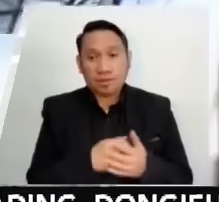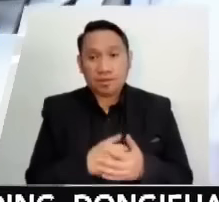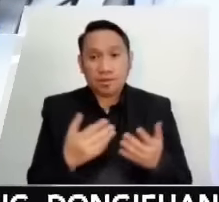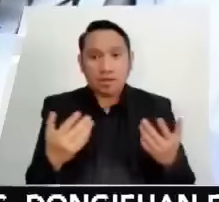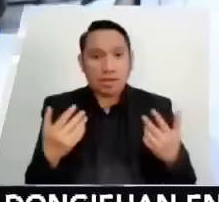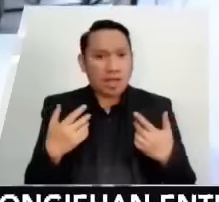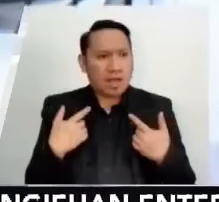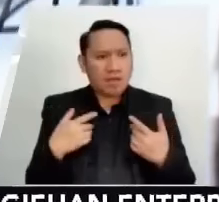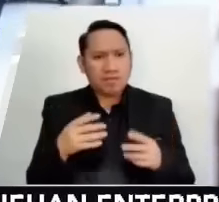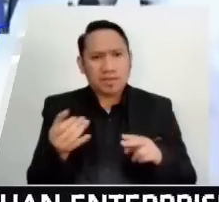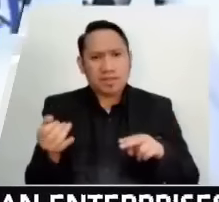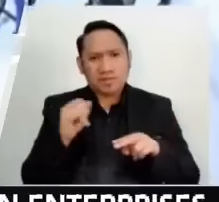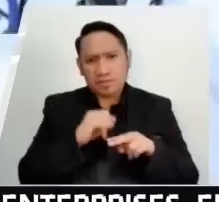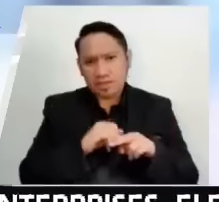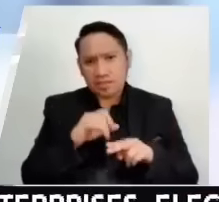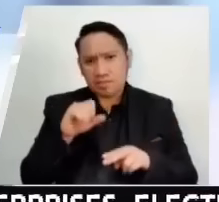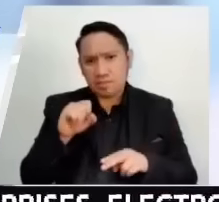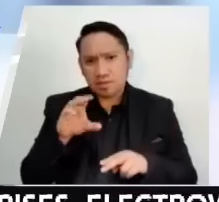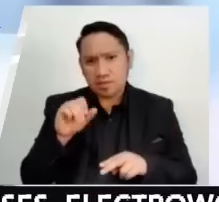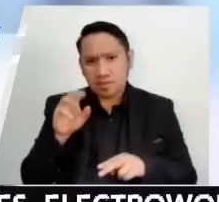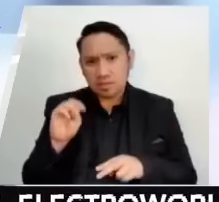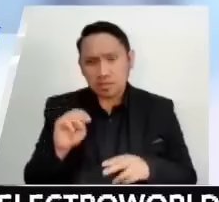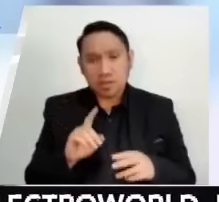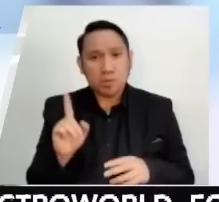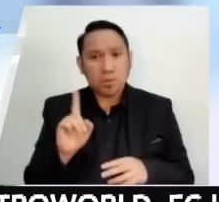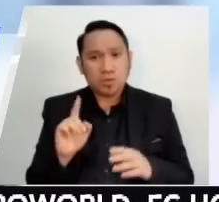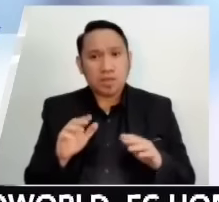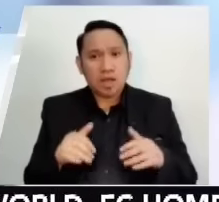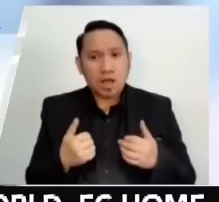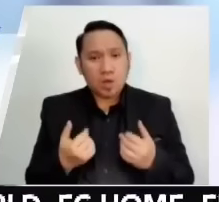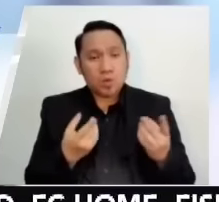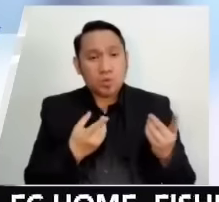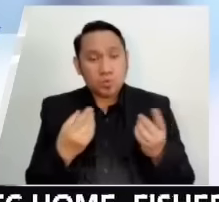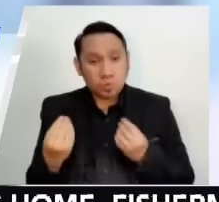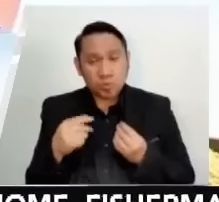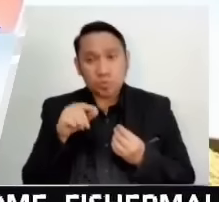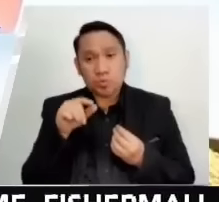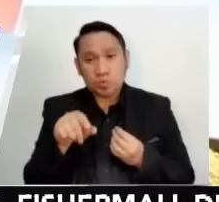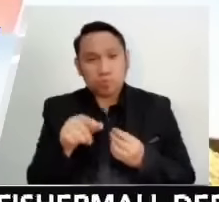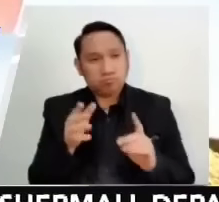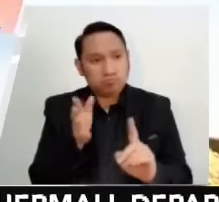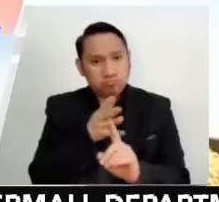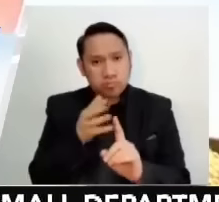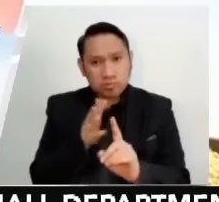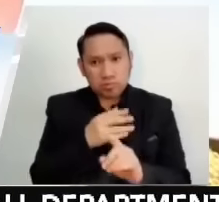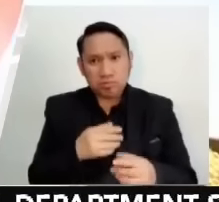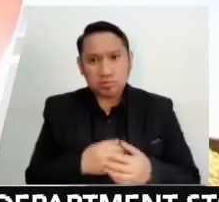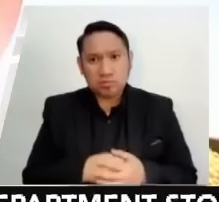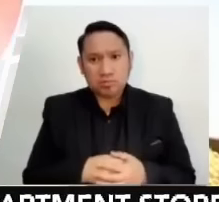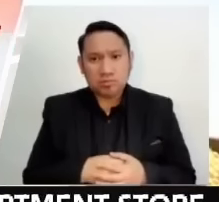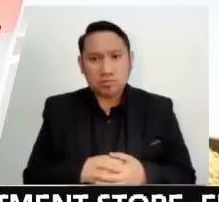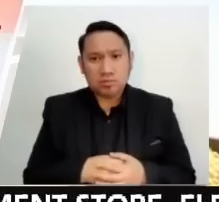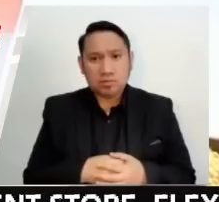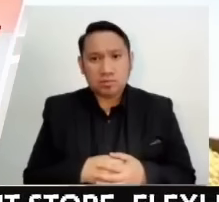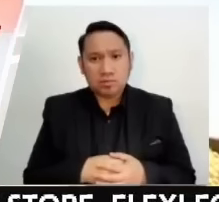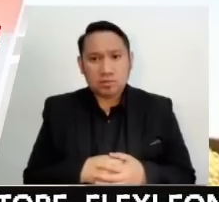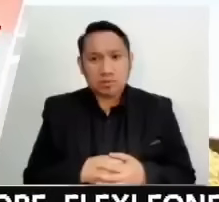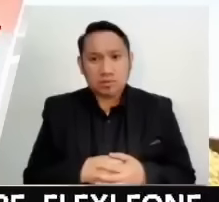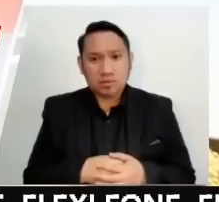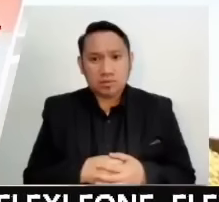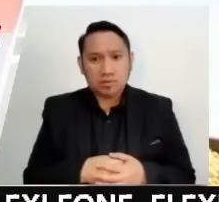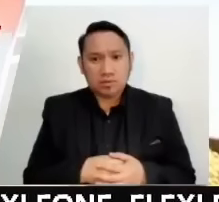ipinaliwanag ng isang empleyado ang modus nila kung paano kunin ang loob ng mga target na biktima pag nag sila ano